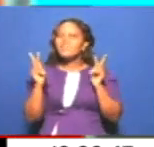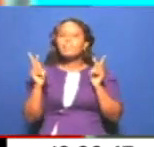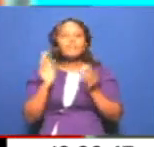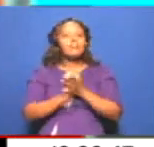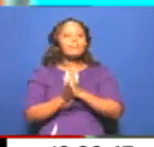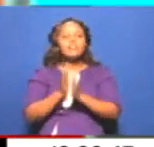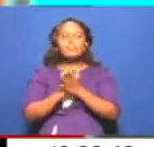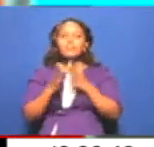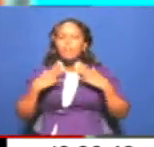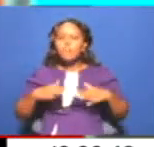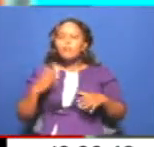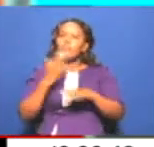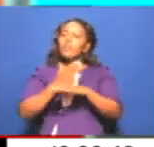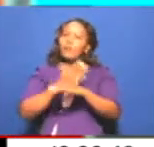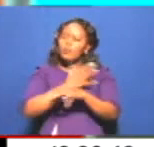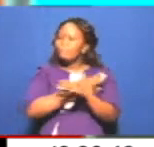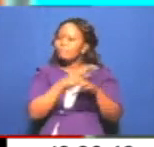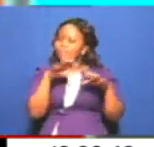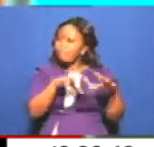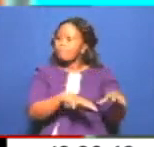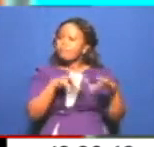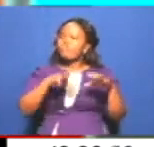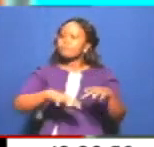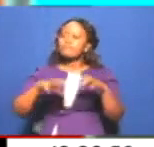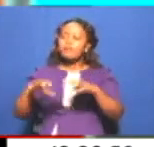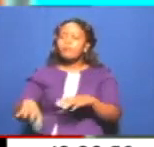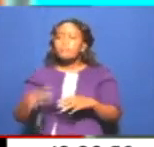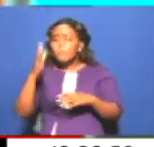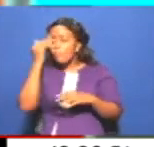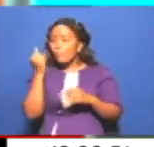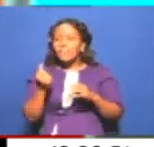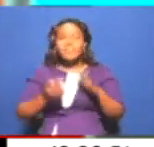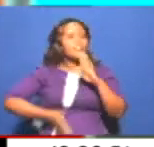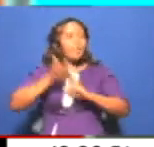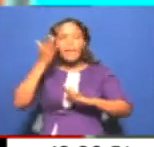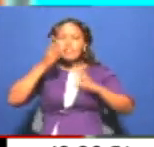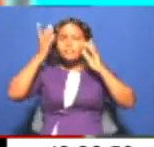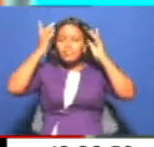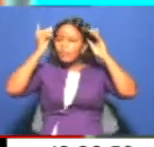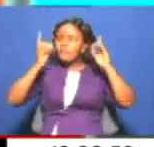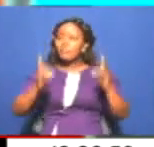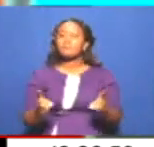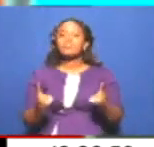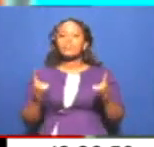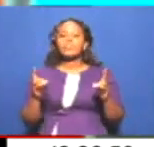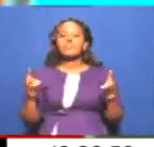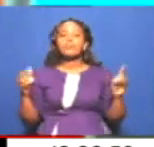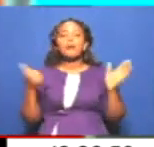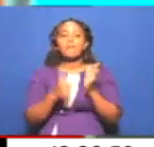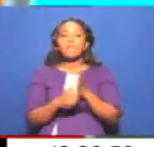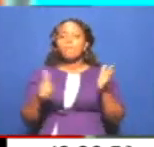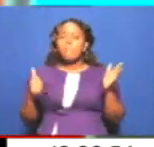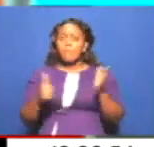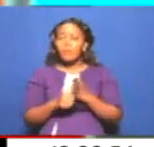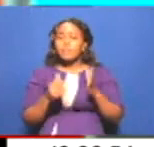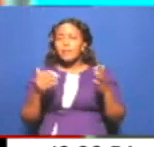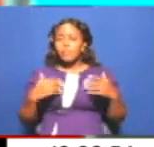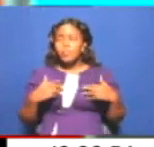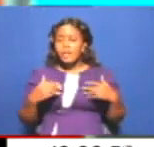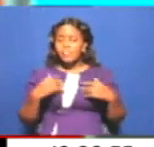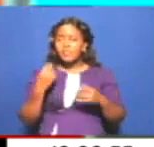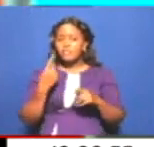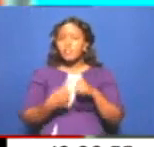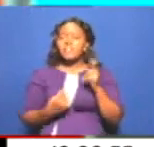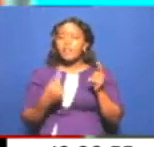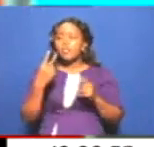sababu gani? Ni kwa sababu ya what we are calling rushed decisions. Shida tuliyokuwa nayo 2007, na